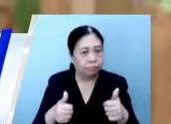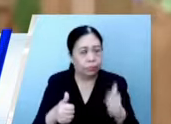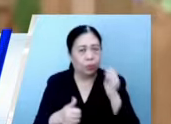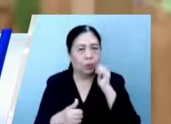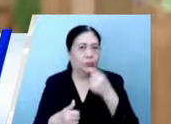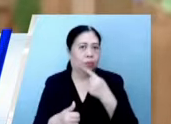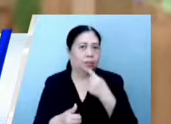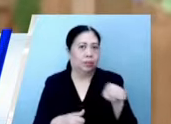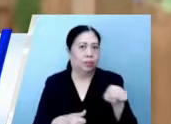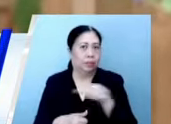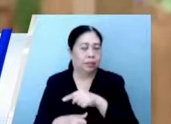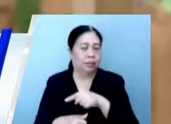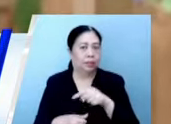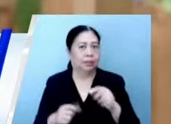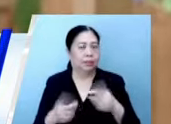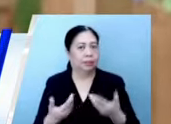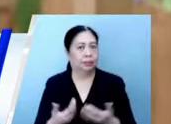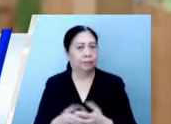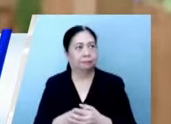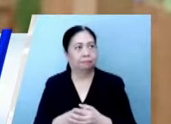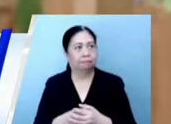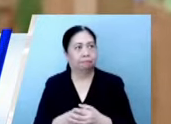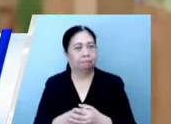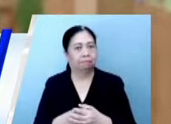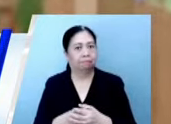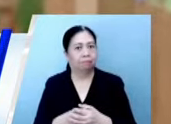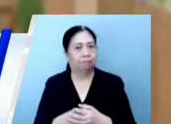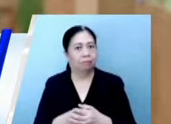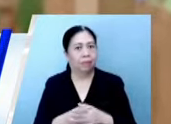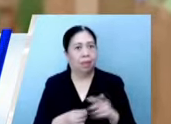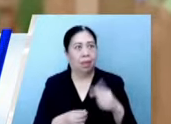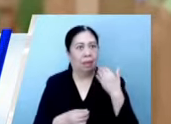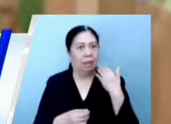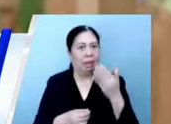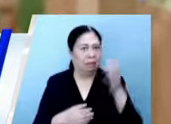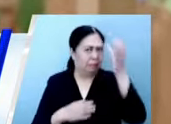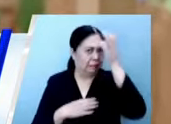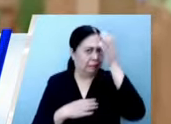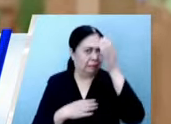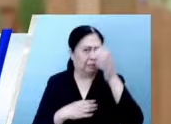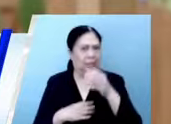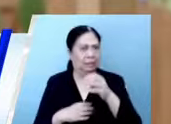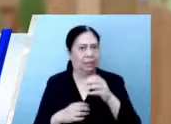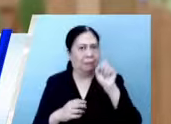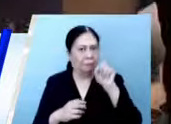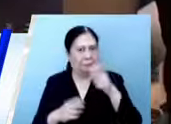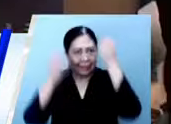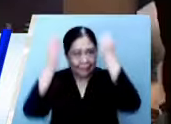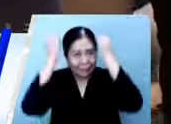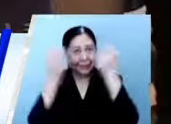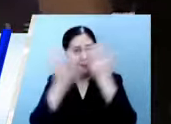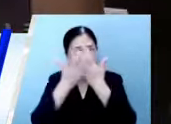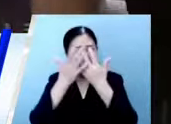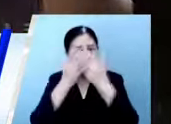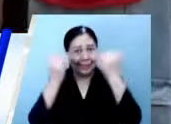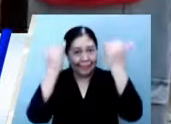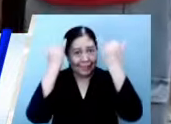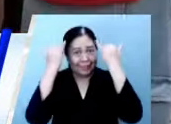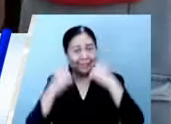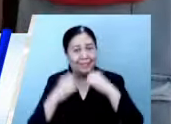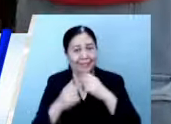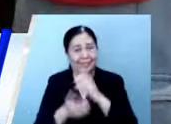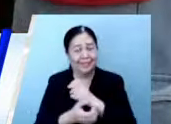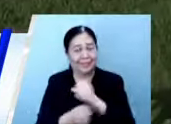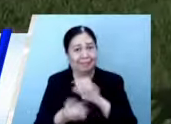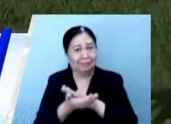sinasabi, ang ikamamatay ko hindi yung cancer ko, kundi yung wala silang hairnet, ma'am. Sa Rizal Park